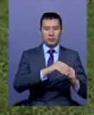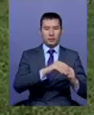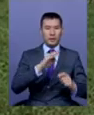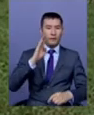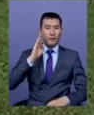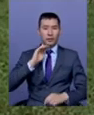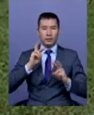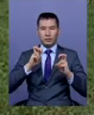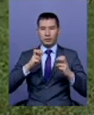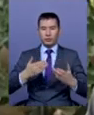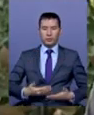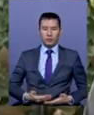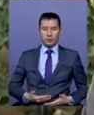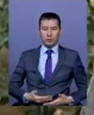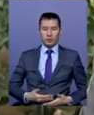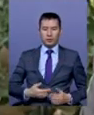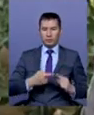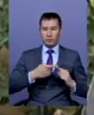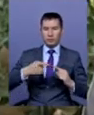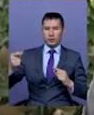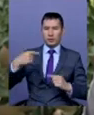біз көрген жоқпыз. Канал